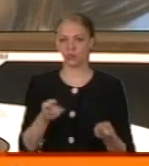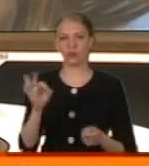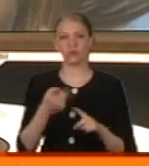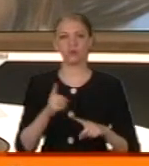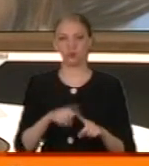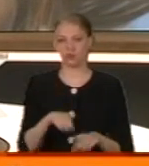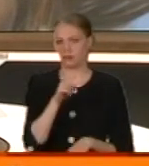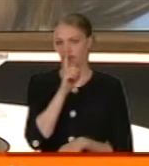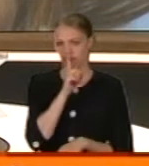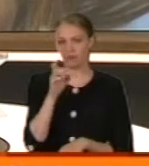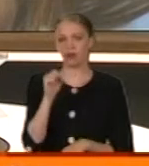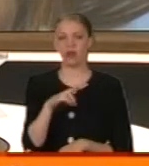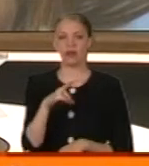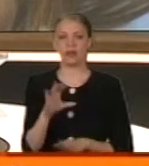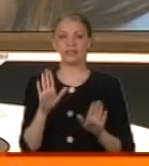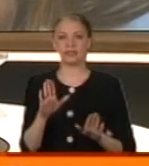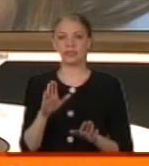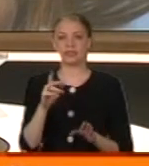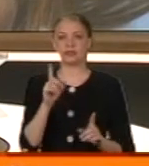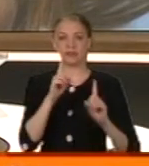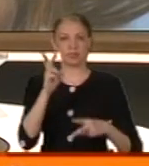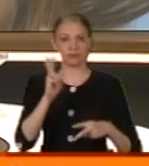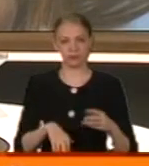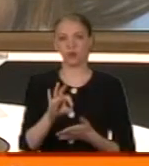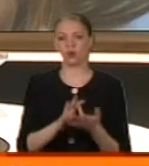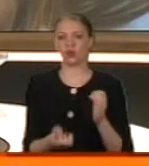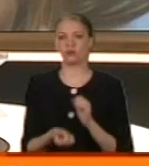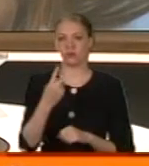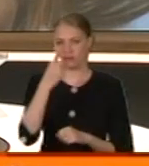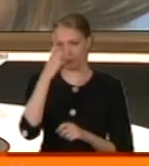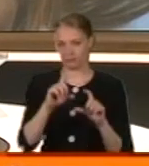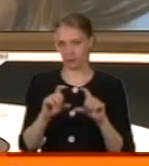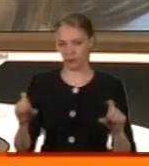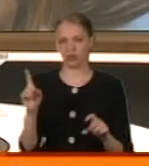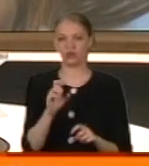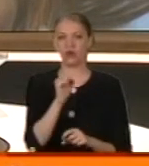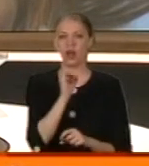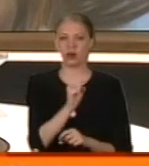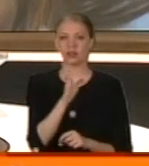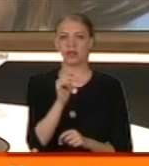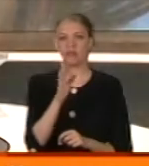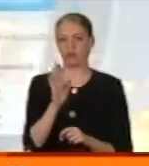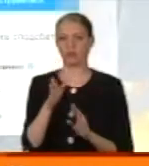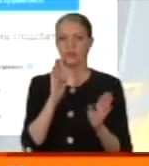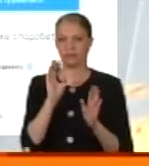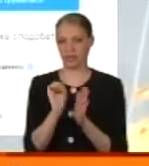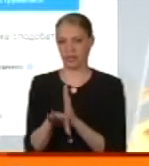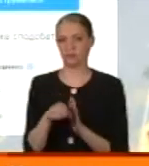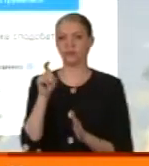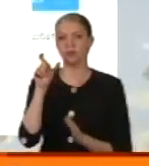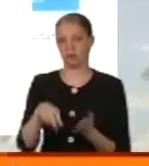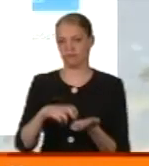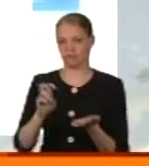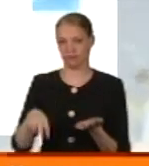це не промовили ані слова. Втім, щойно воно скінчилось, одразу з'явилось повідомлення Арсена Авакова у Твіттері. Ека йде з